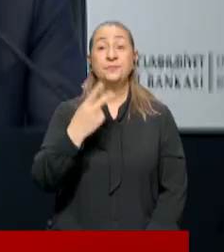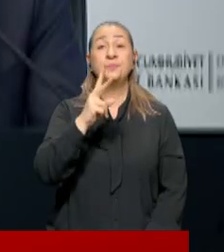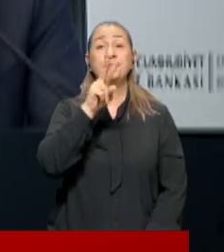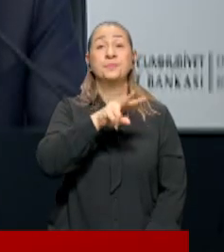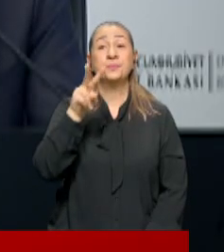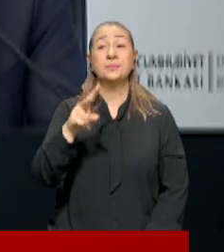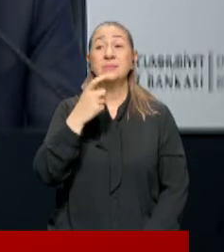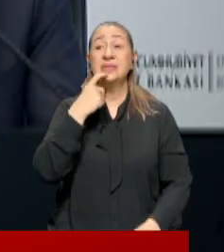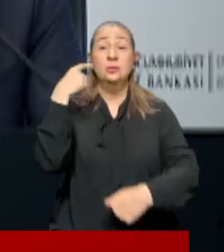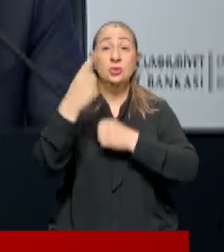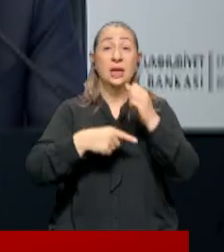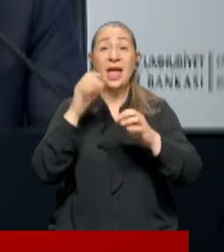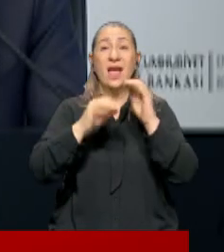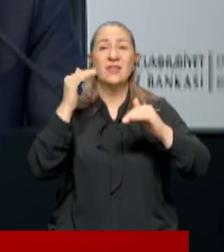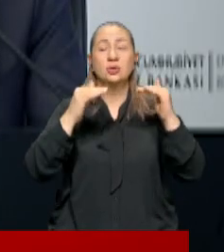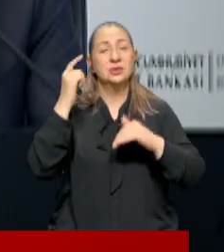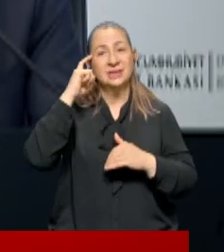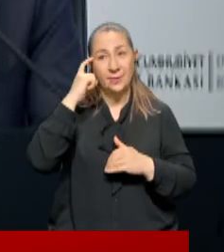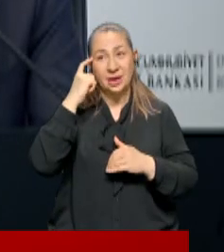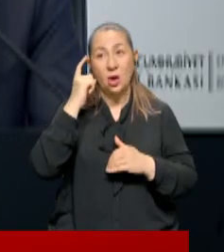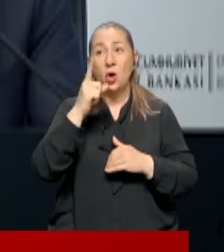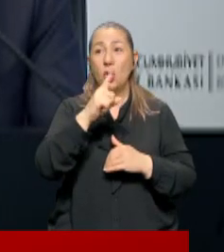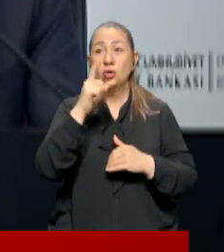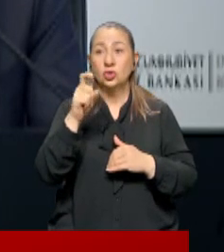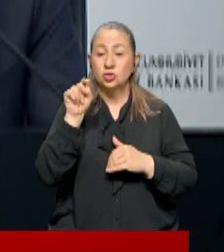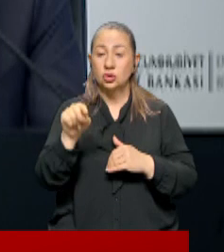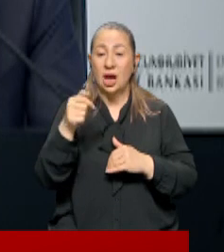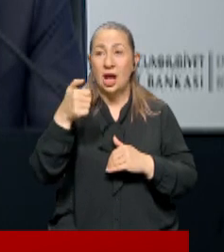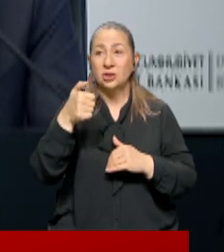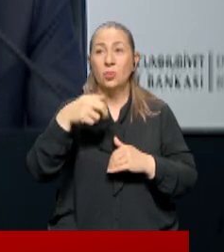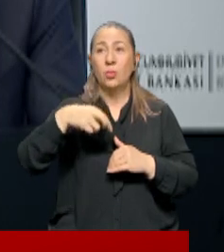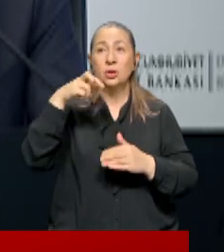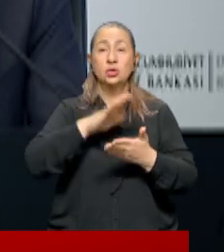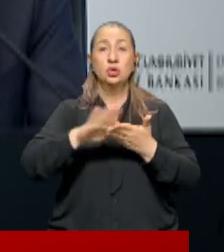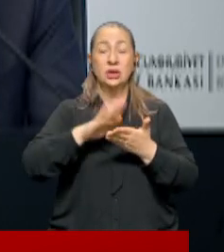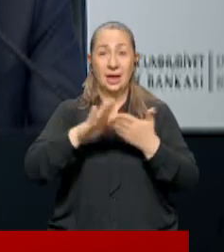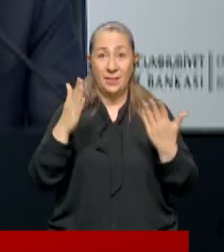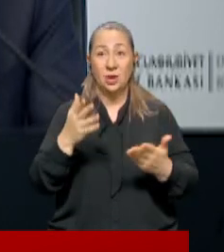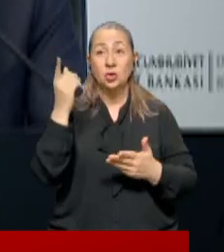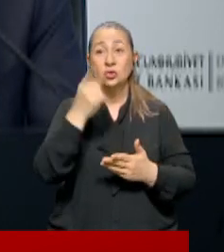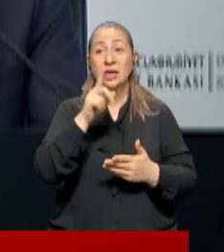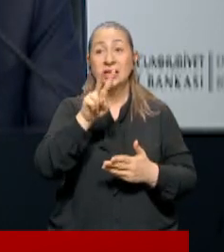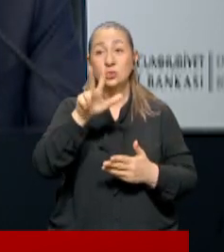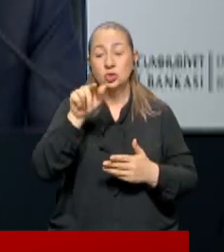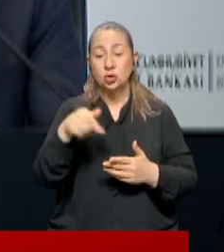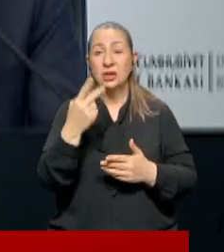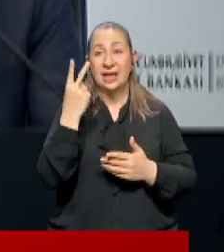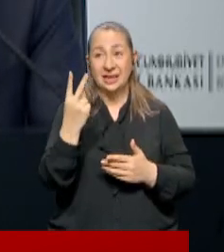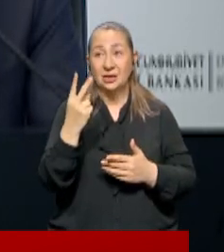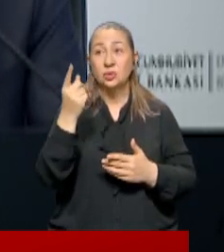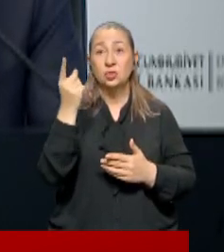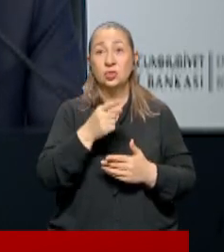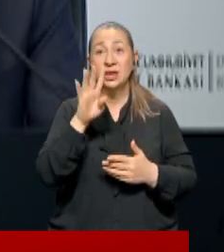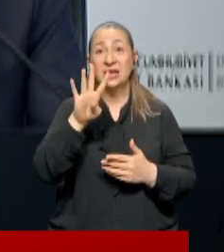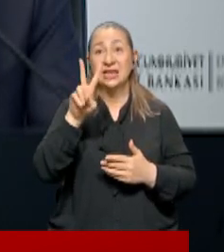12022 yıl sonu enflasyon tahmini 19.6 puanlık güncelleme ile yüzde 23.2 den